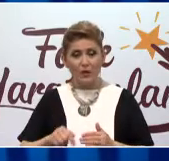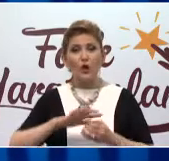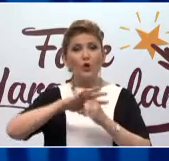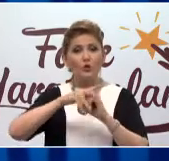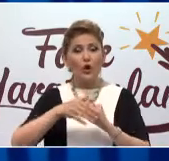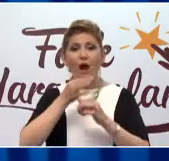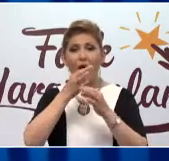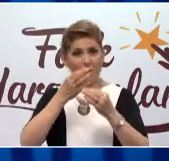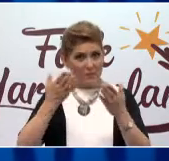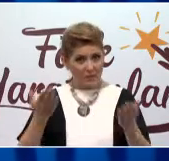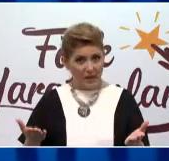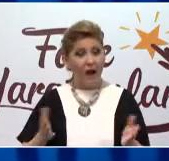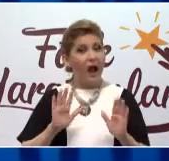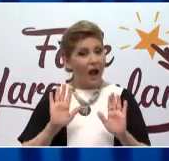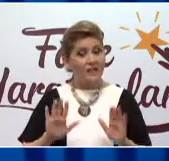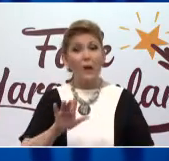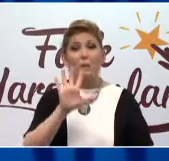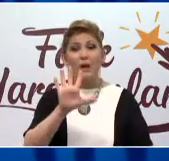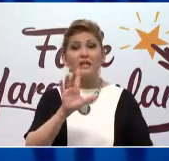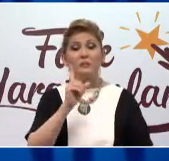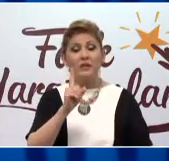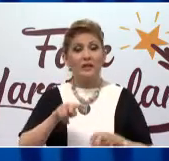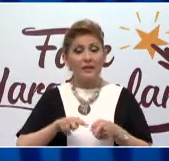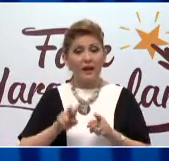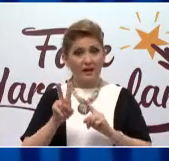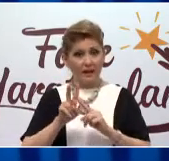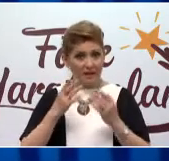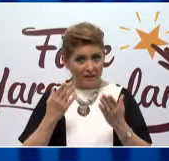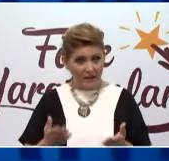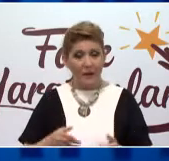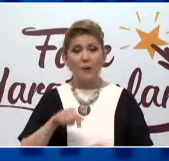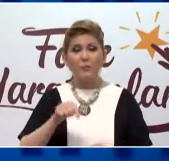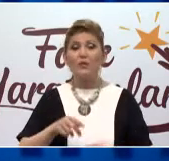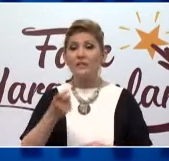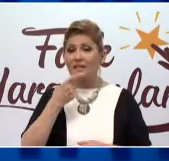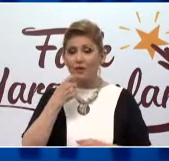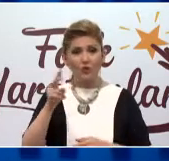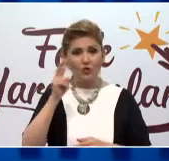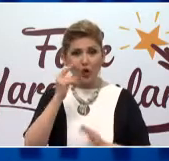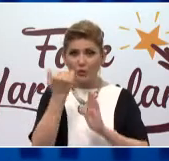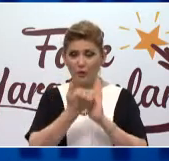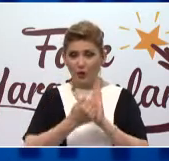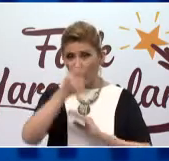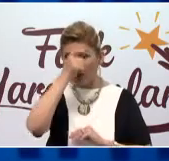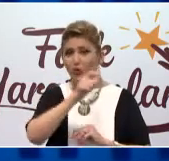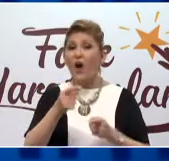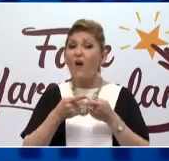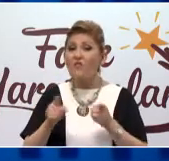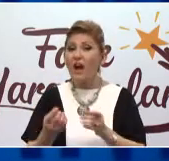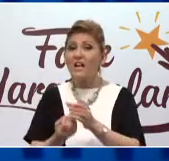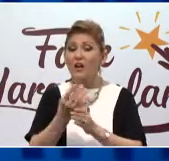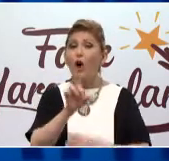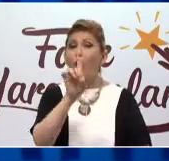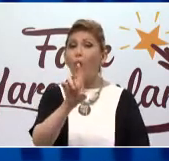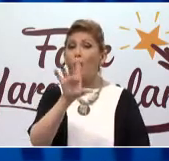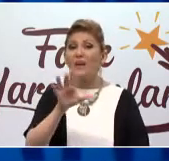dünyanın haberini vermiştik. Ancak bir 5'ine 1K geleneği olarak bu sezonun son programında Türkiye'nin fark yaratan